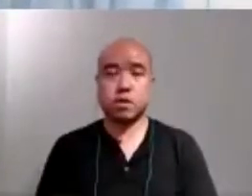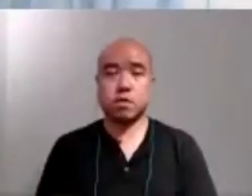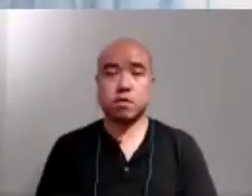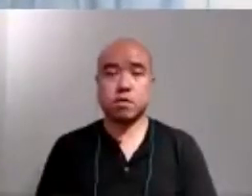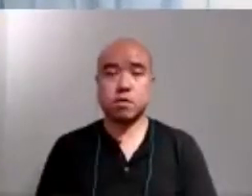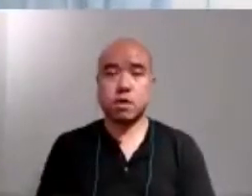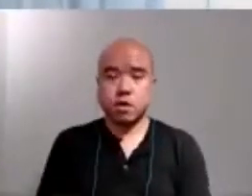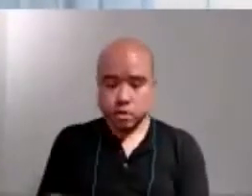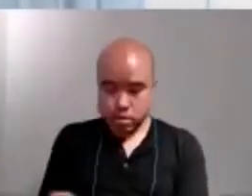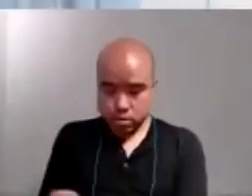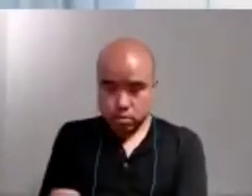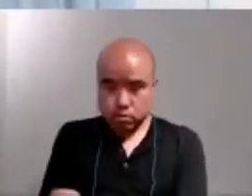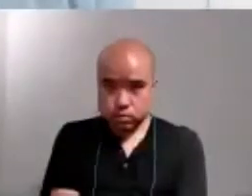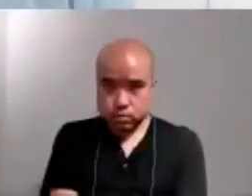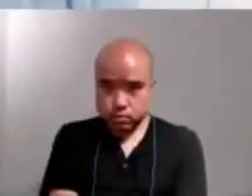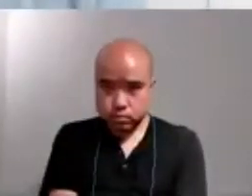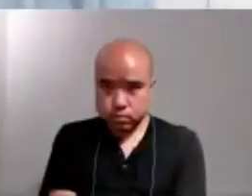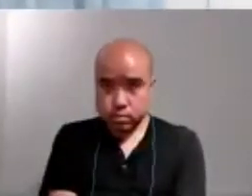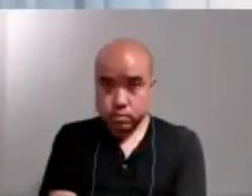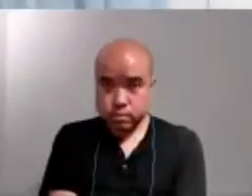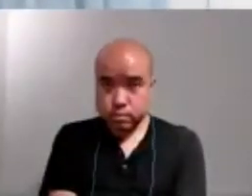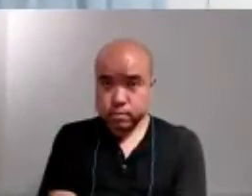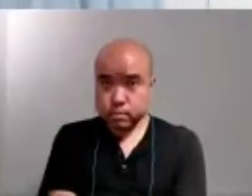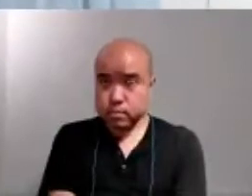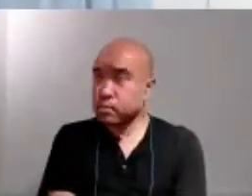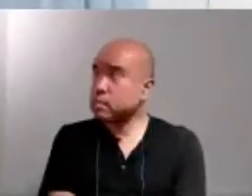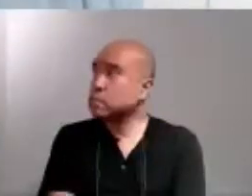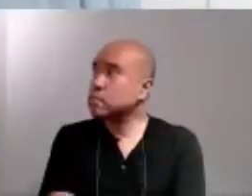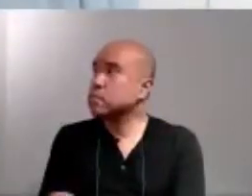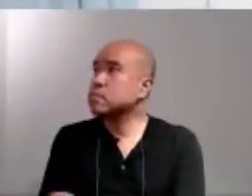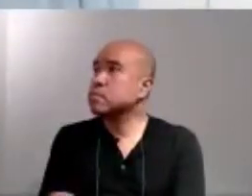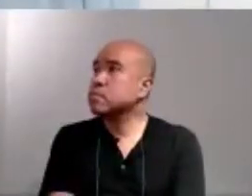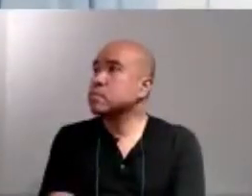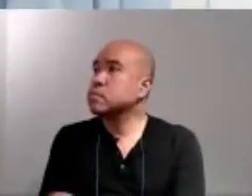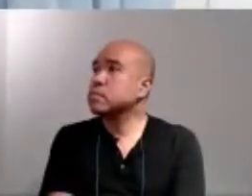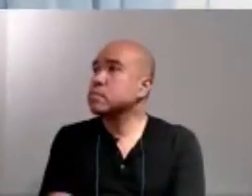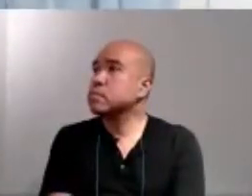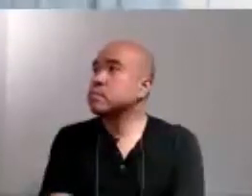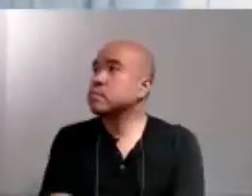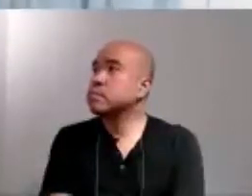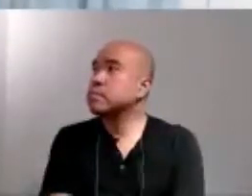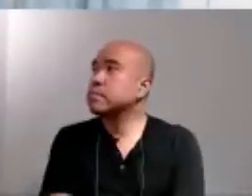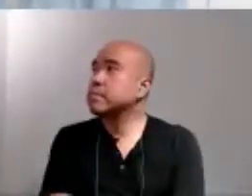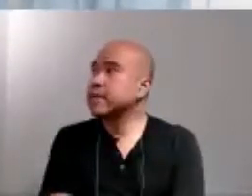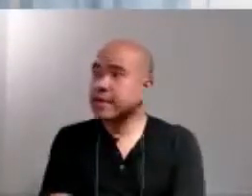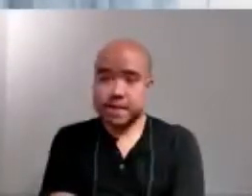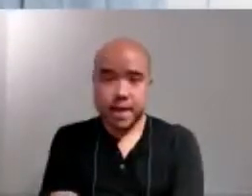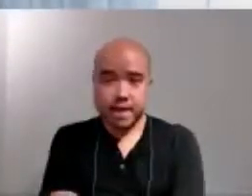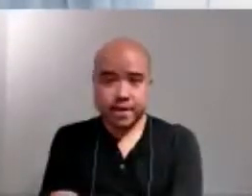去旁邊休息一下，同埋 sell 下你嘅故仔俾各位嘅社企創辦人，問下佢攞下意見都得噶。可以